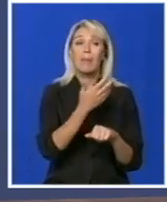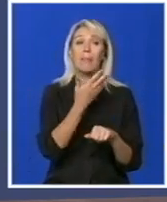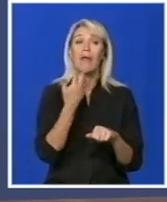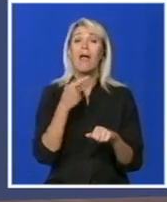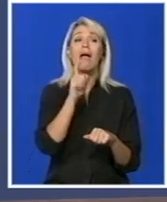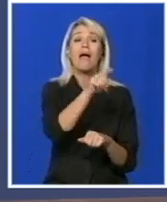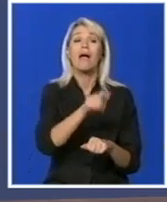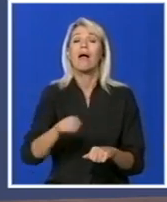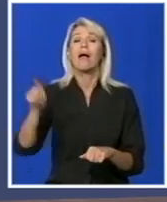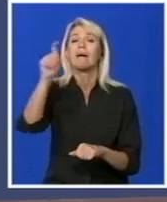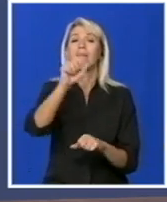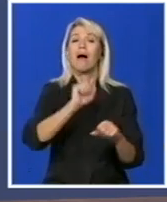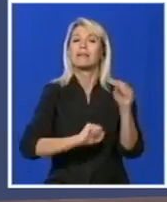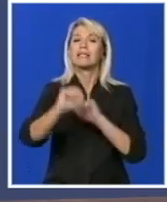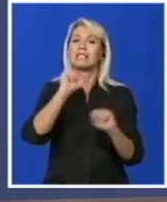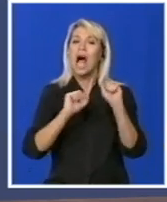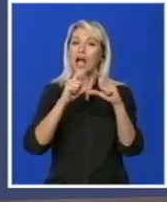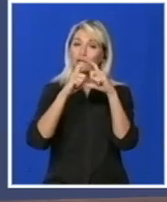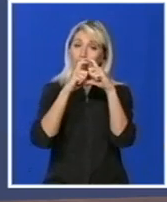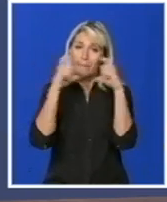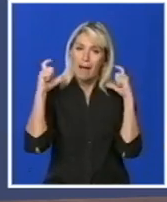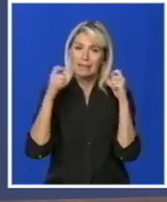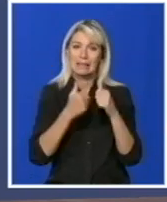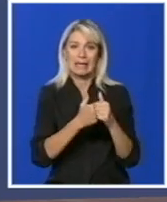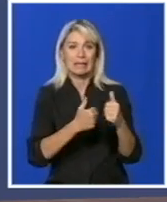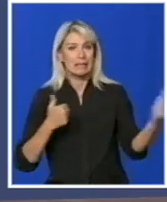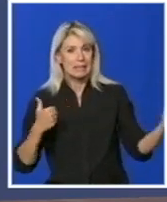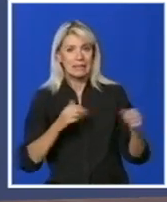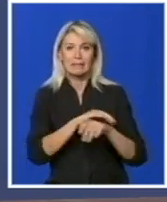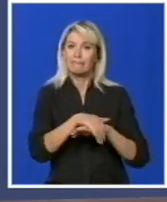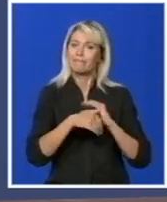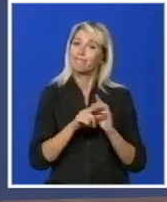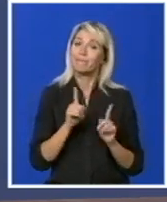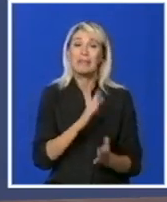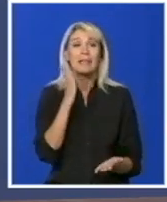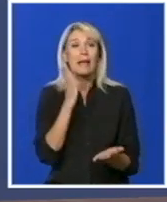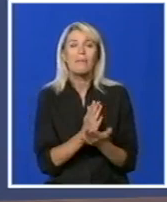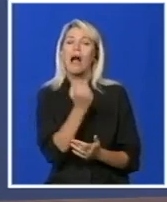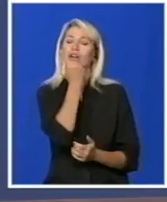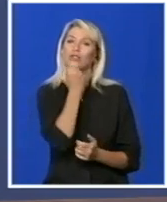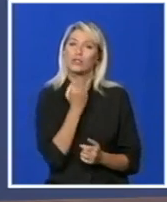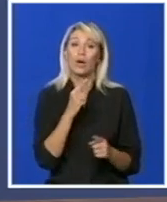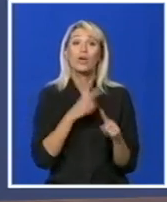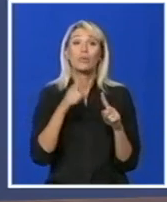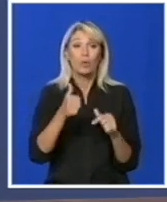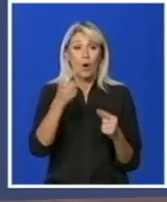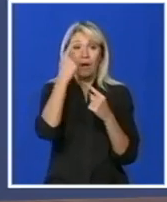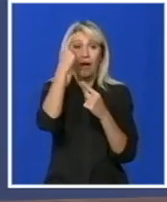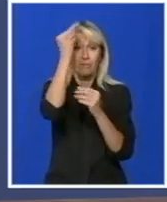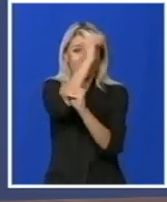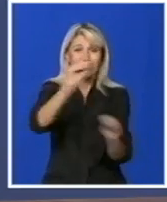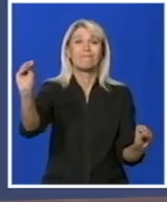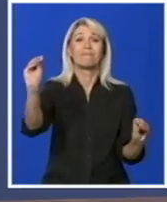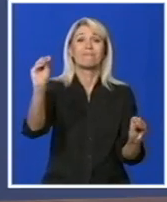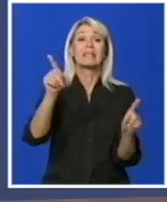do fizičke distance, dezinfekcije na onaj način kako bi se to trebalo da radi. I zato skrećemo pažnju da